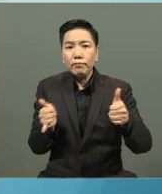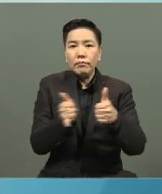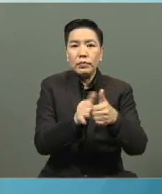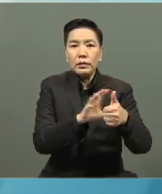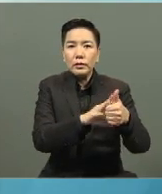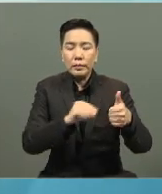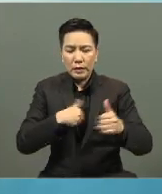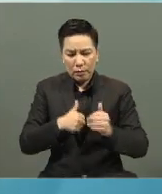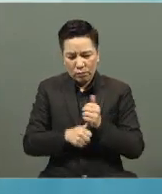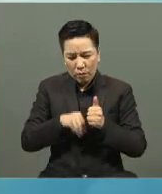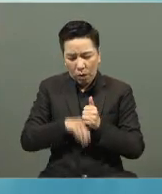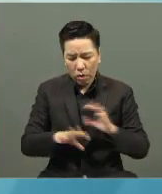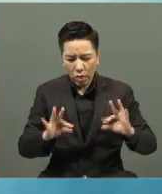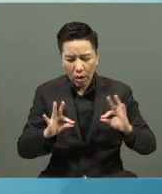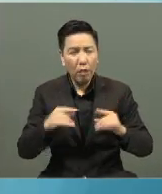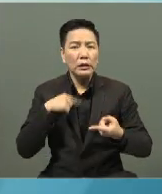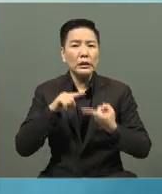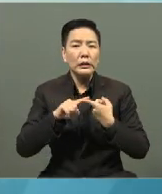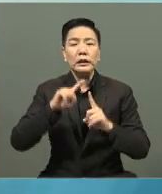คนครับคือพี่เขยพี่สาวแล้วก็หลานสาวนะครับแล้วก็เขาเริ่มมีอาการป่วยด้วยไข้และถ่ายเหลวในวันที่5